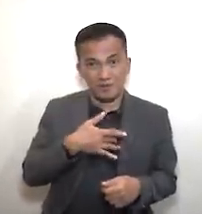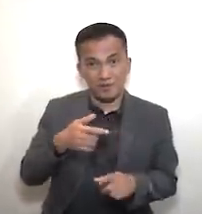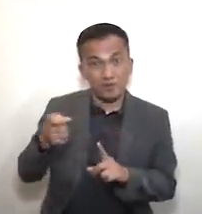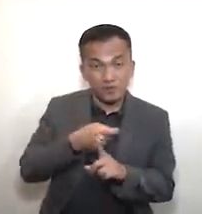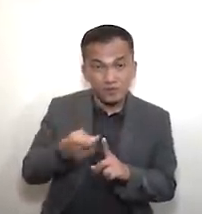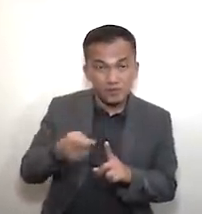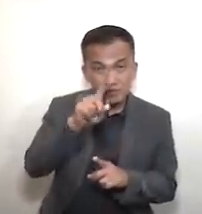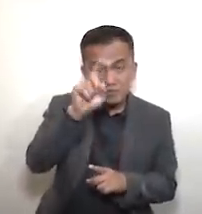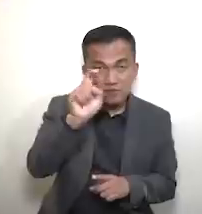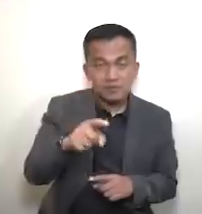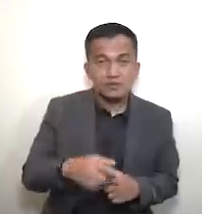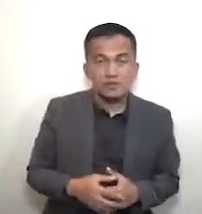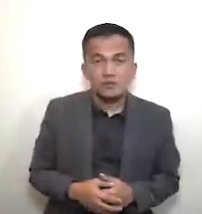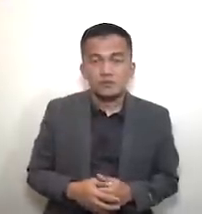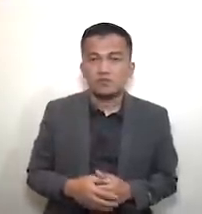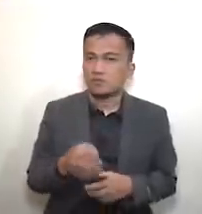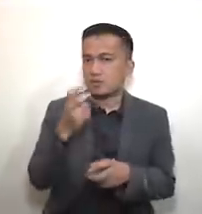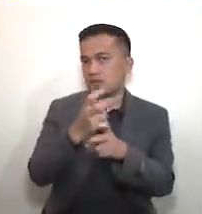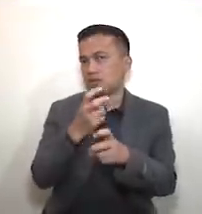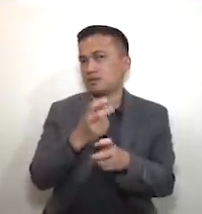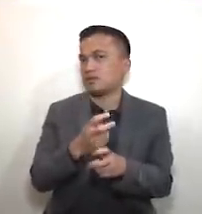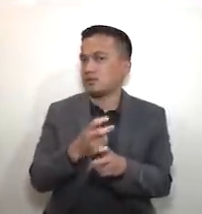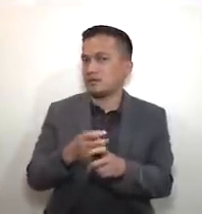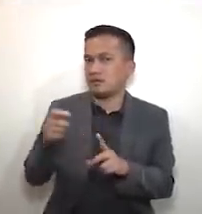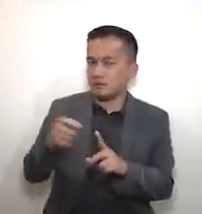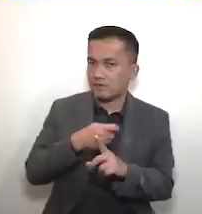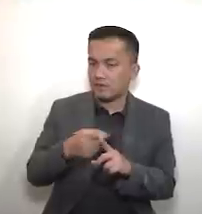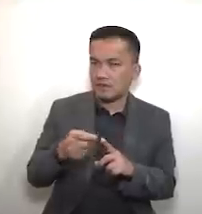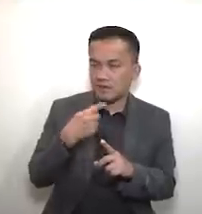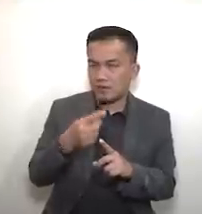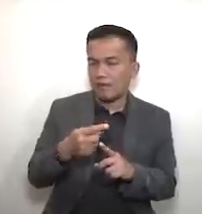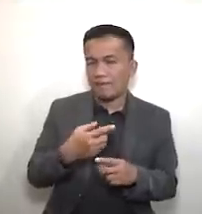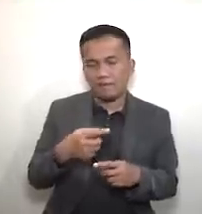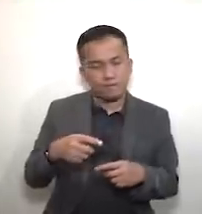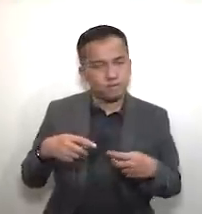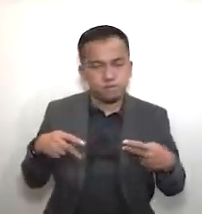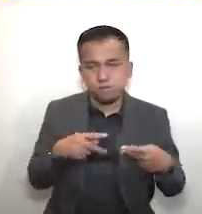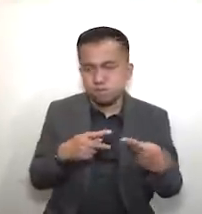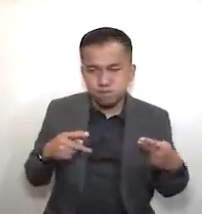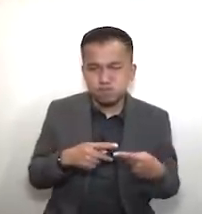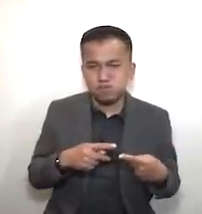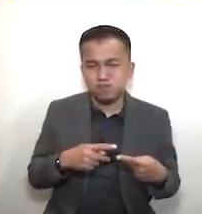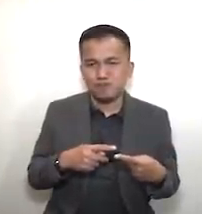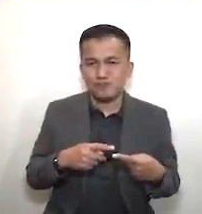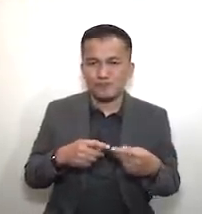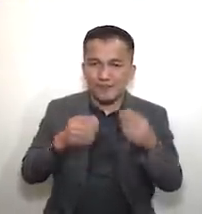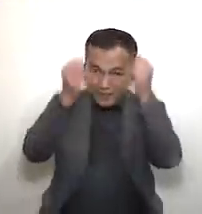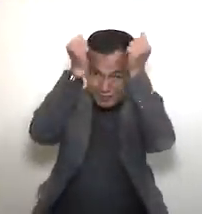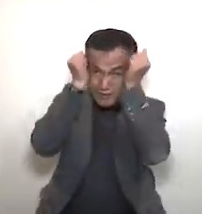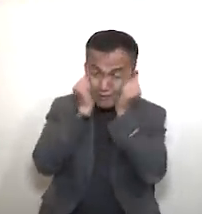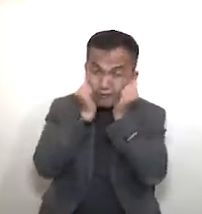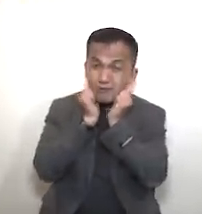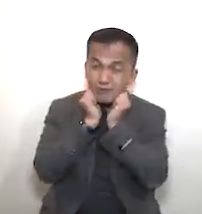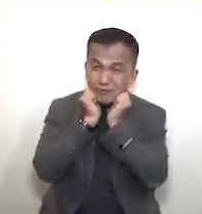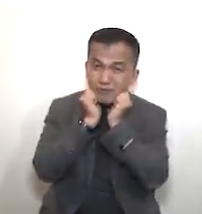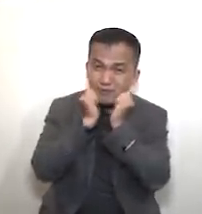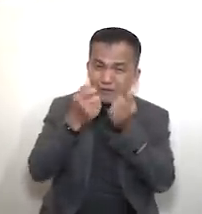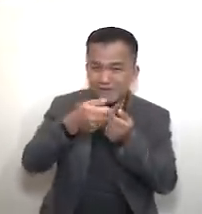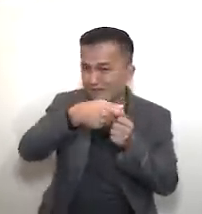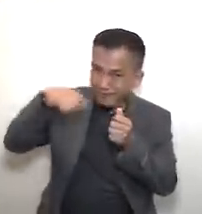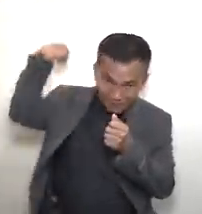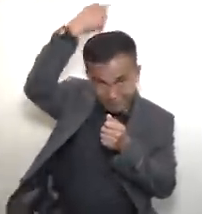matorture? Mahirap matorture. Kikidnapin. Tapos takpan ng duct tape. Cellophane muna yung mukha. Lagyan ng duct